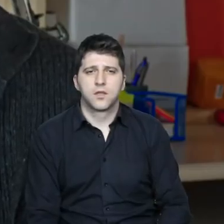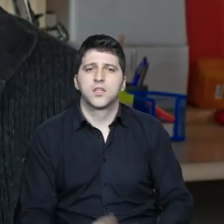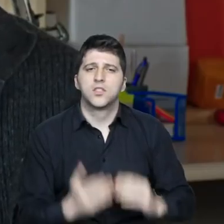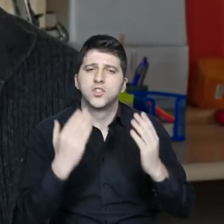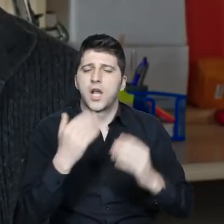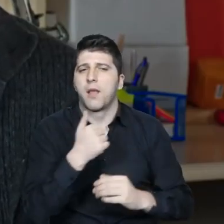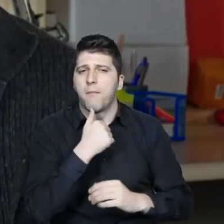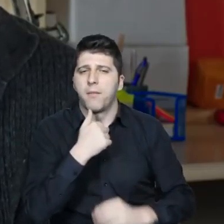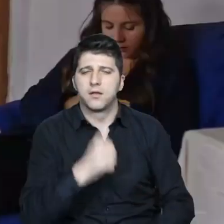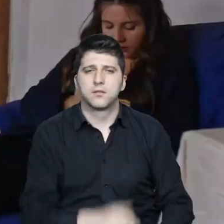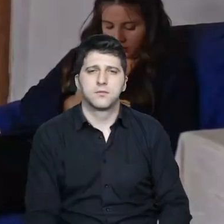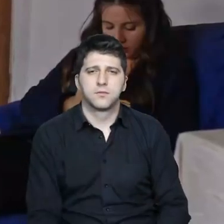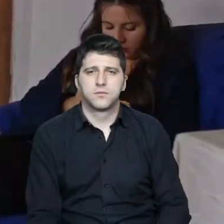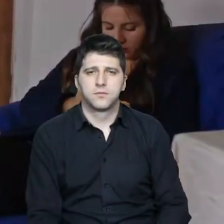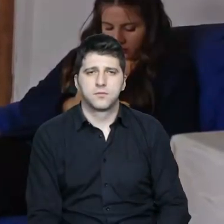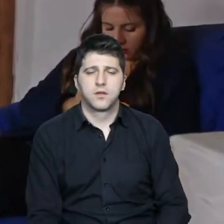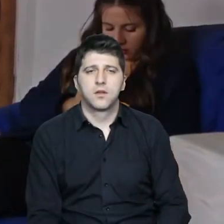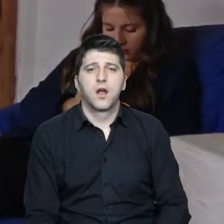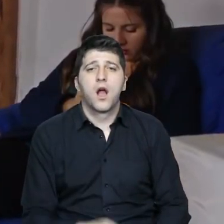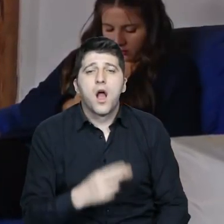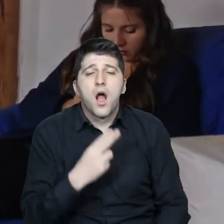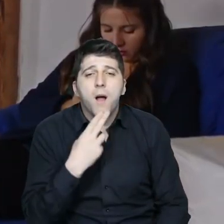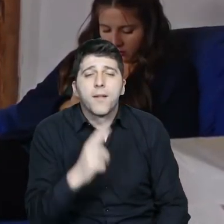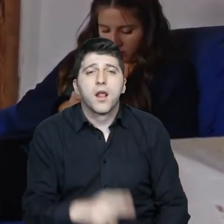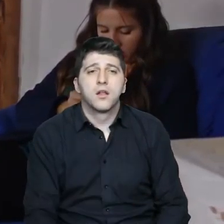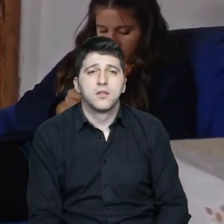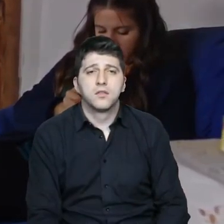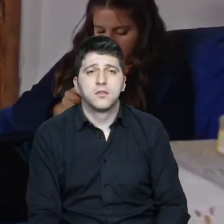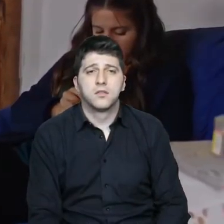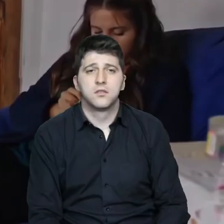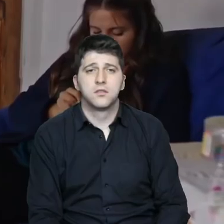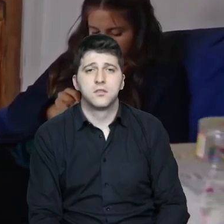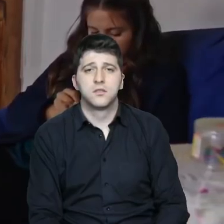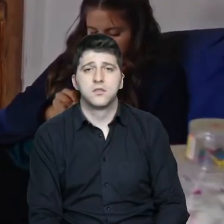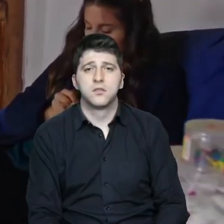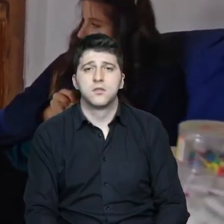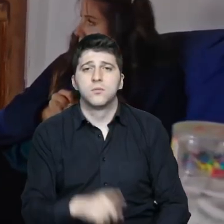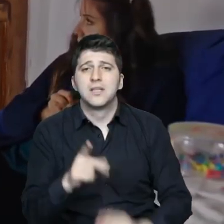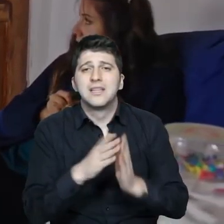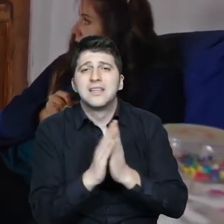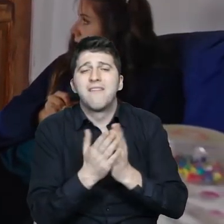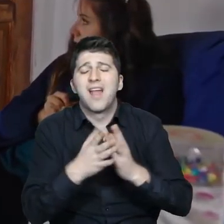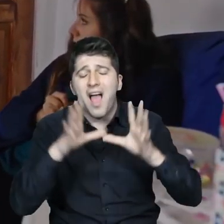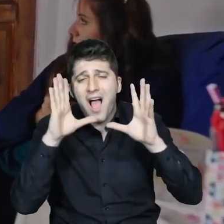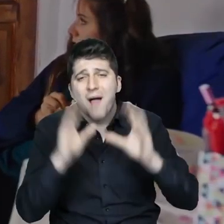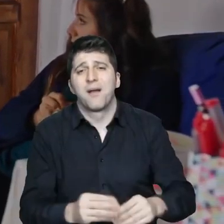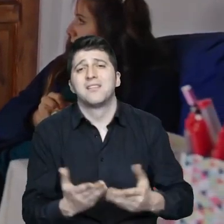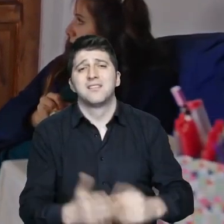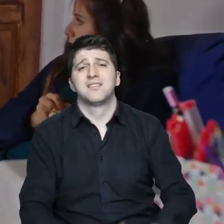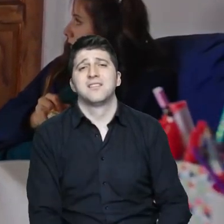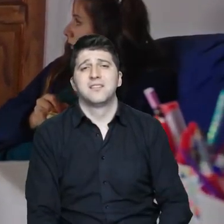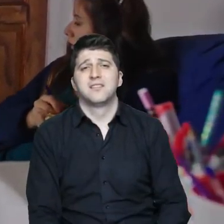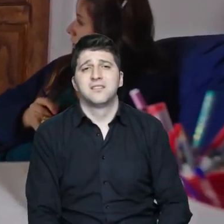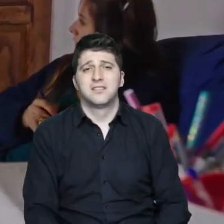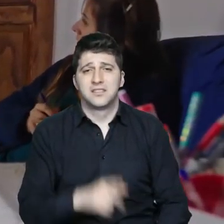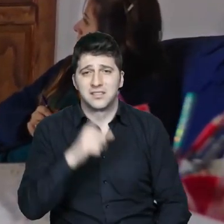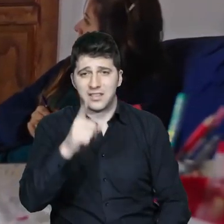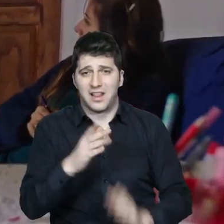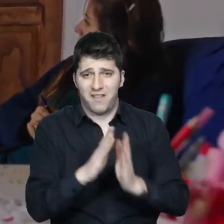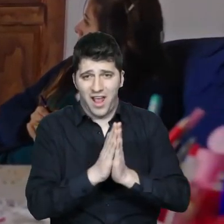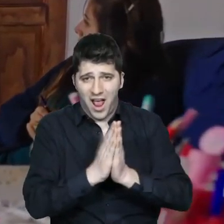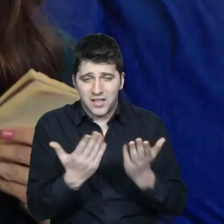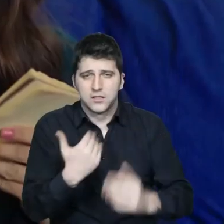İnşallah baba. Abla, kapat artık şu dedektiflik defterini ya. Ne olur. Vallahi sen şu defteri açtıkça